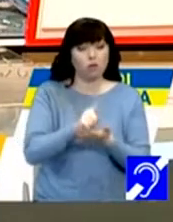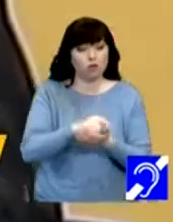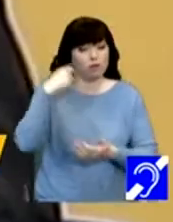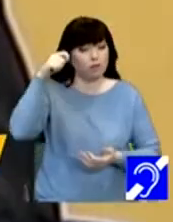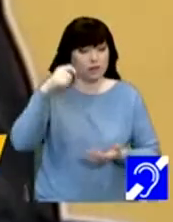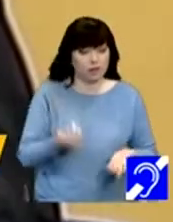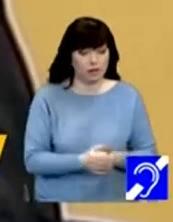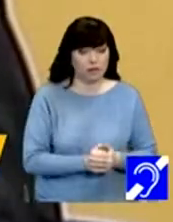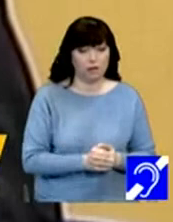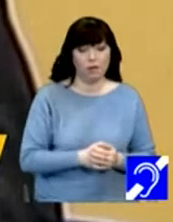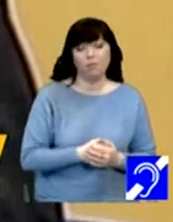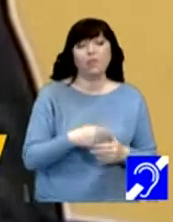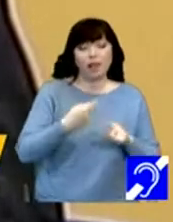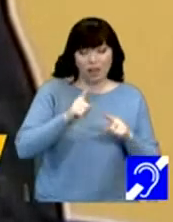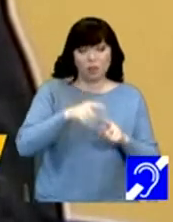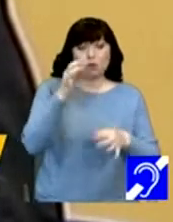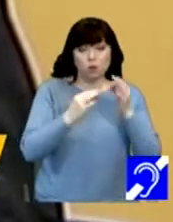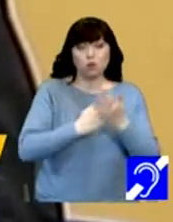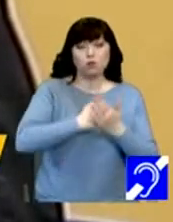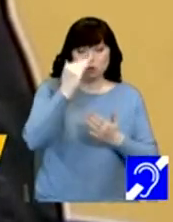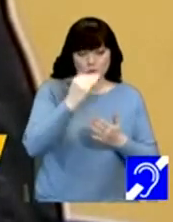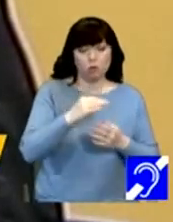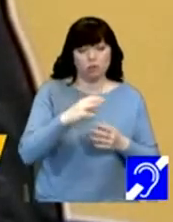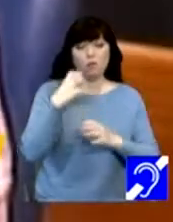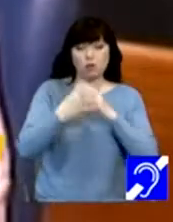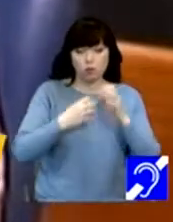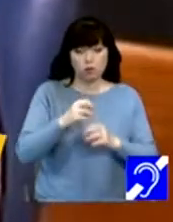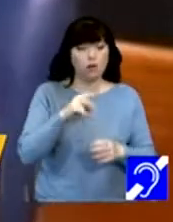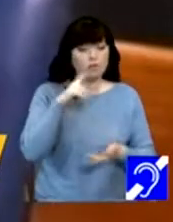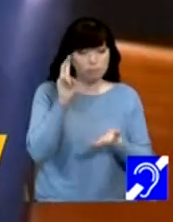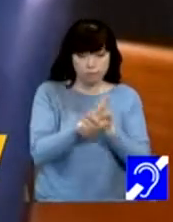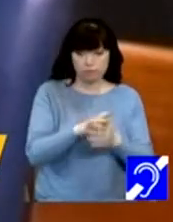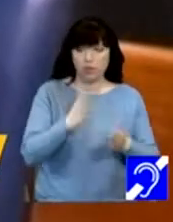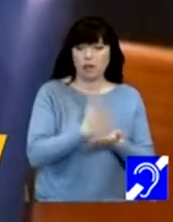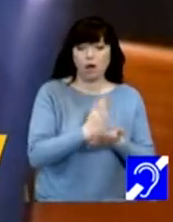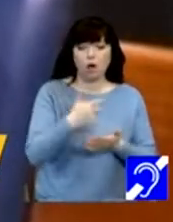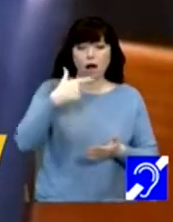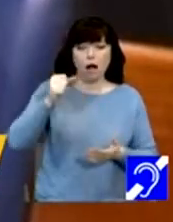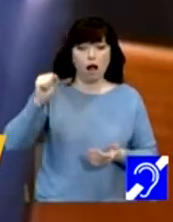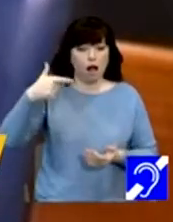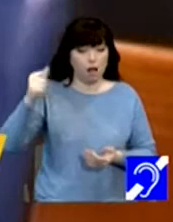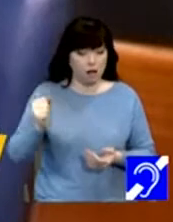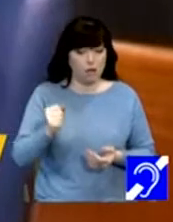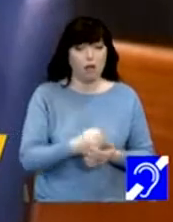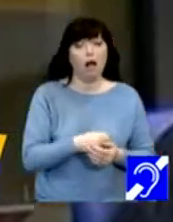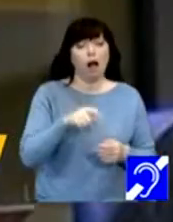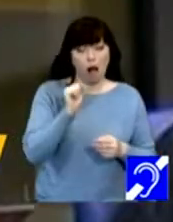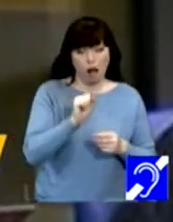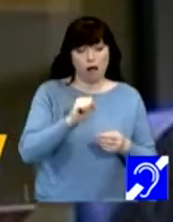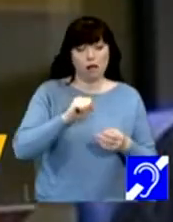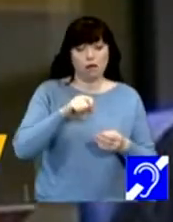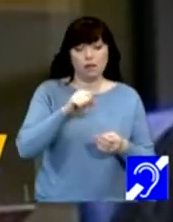președinte. CPI este o instanță penală internațională permanentă cu sediul la Haga. Baza sa juridică este statutul de la Roma